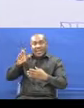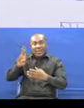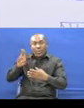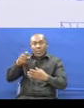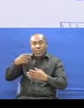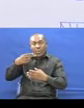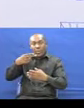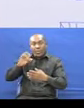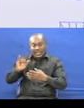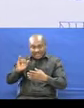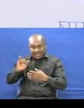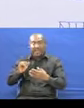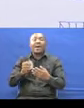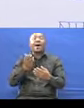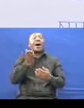Robo